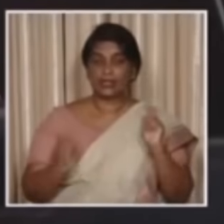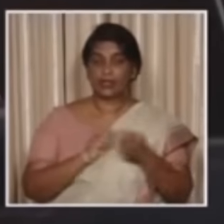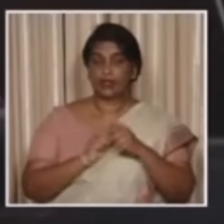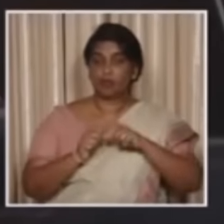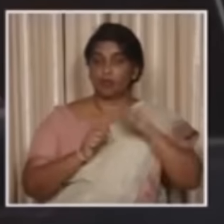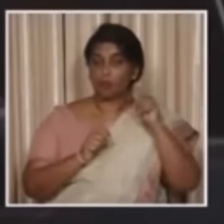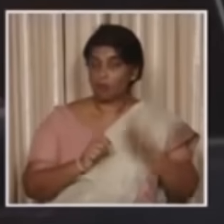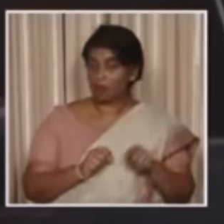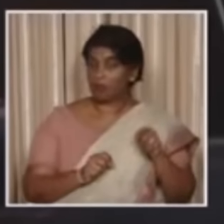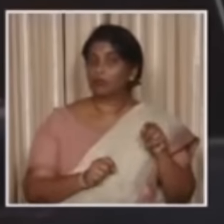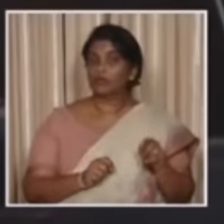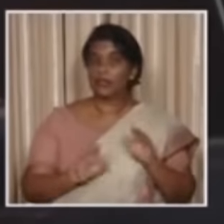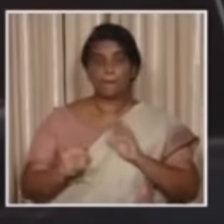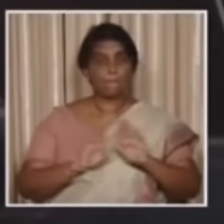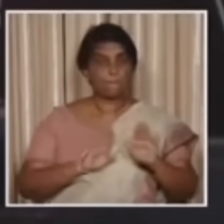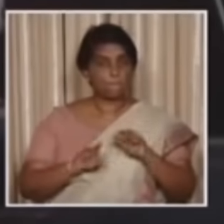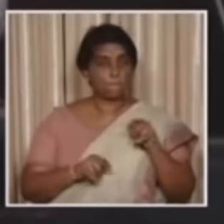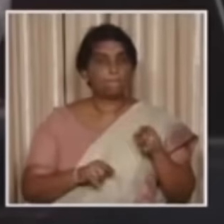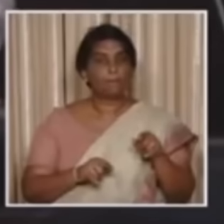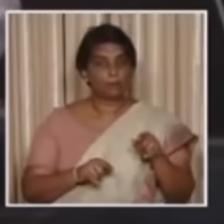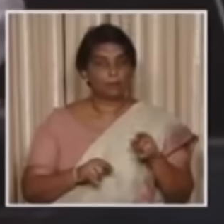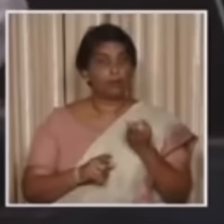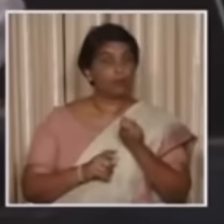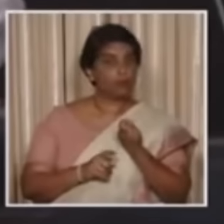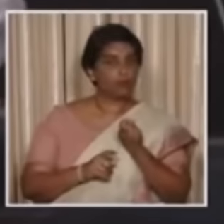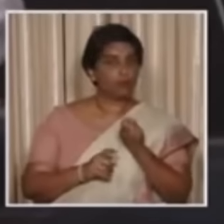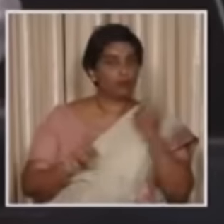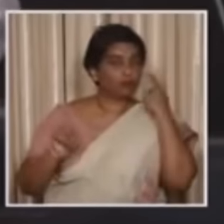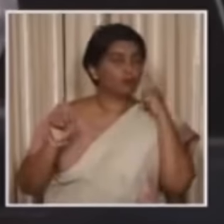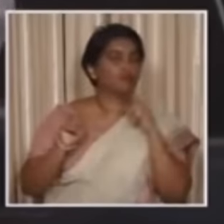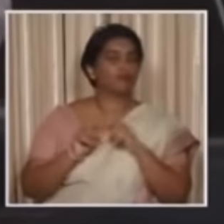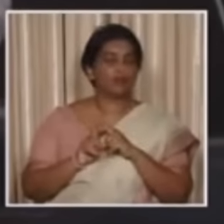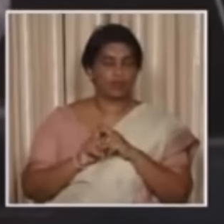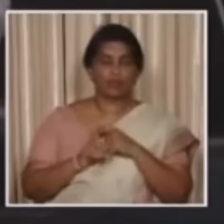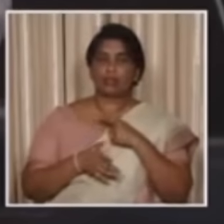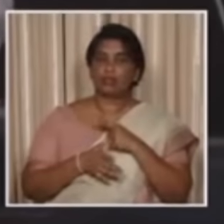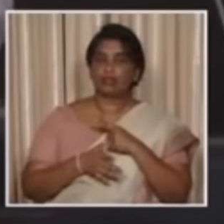के परिपालकयो मुदल इलक्क करगन